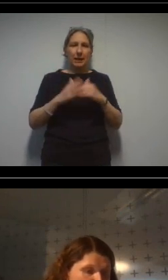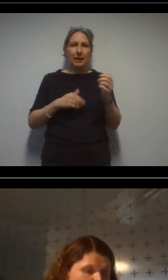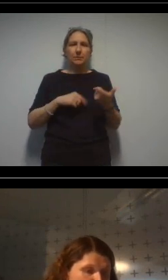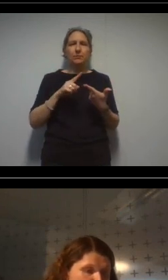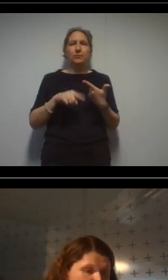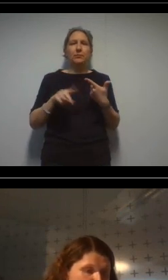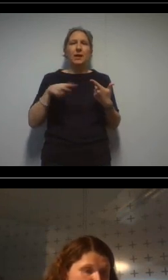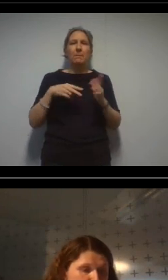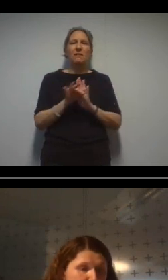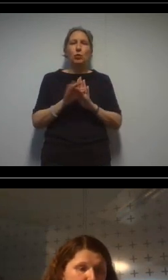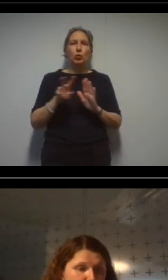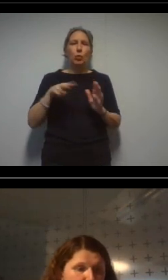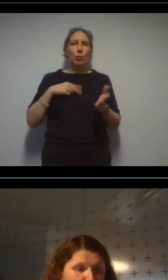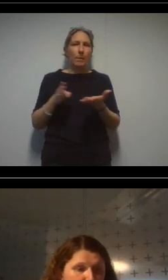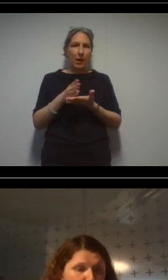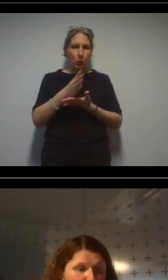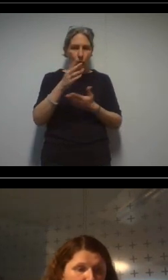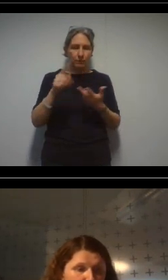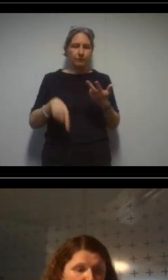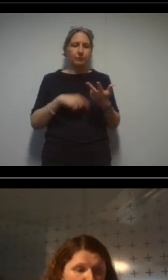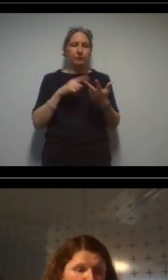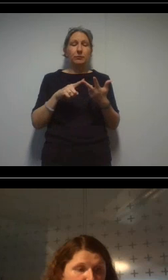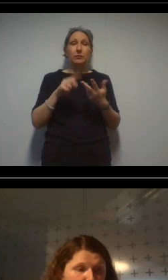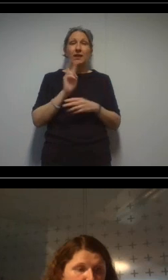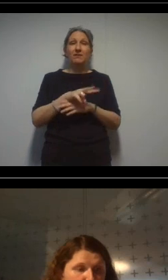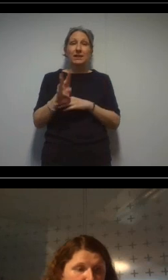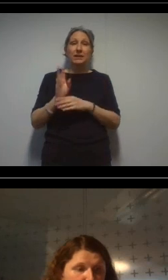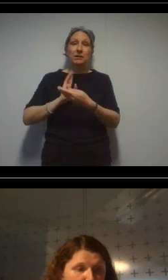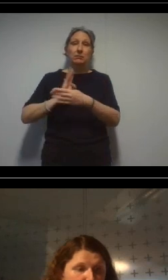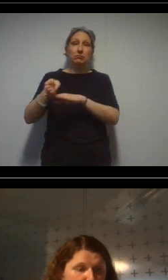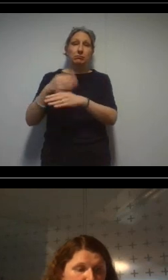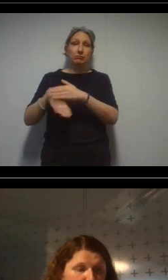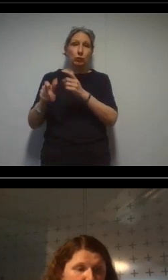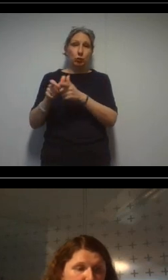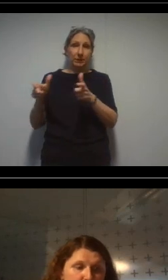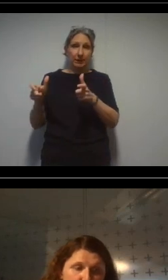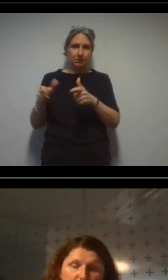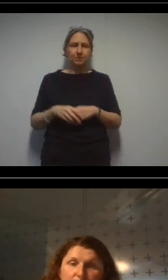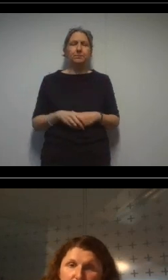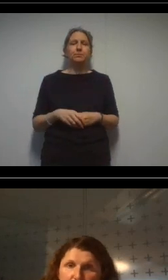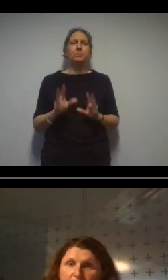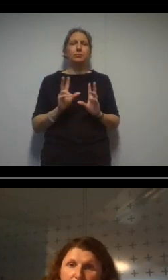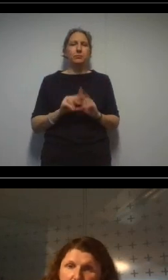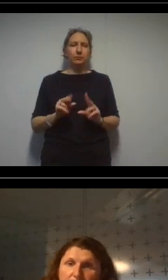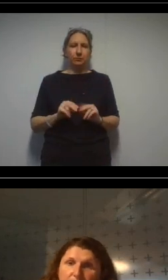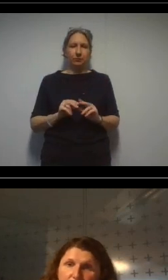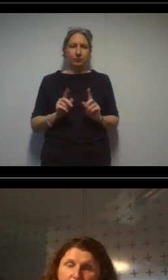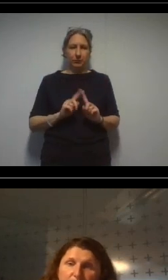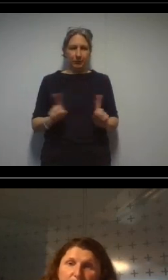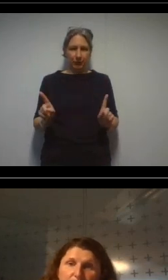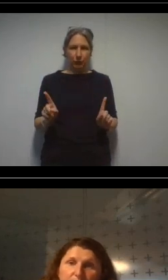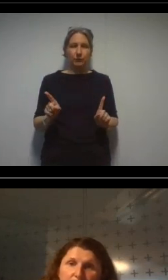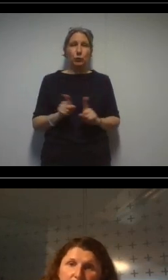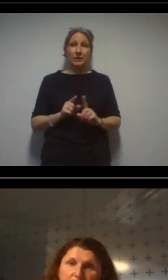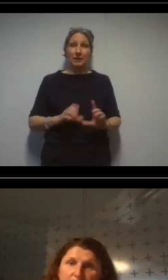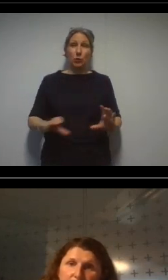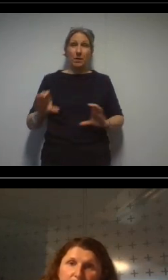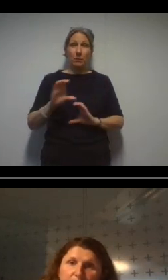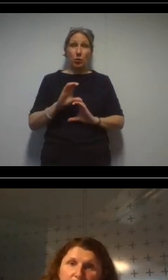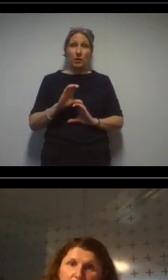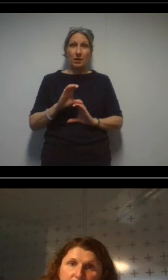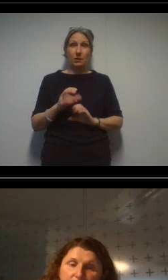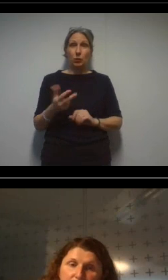parcours » et des visites d'entreprise. Alors, le but, c'est que je vous explique brièvement la différence et la complémentarité entre